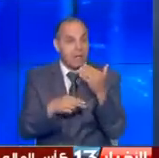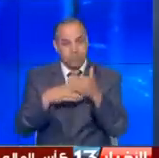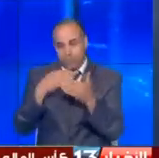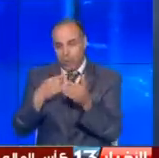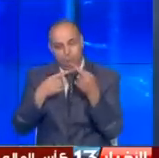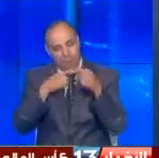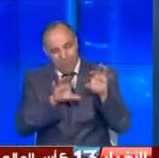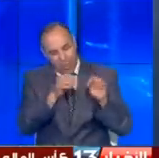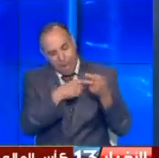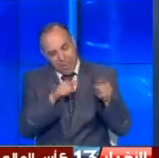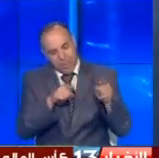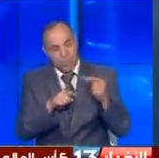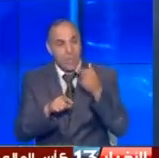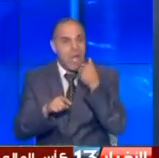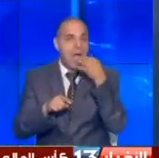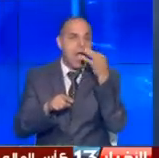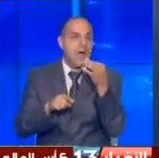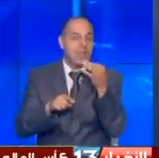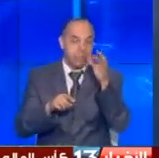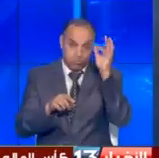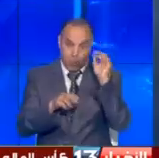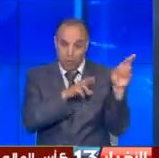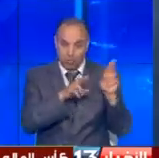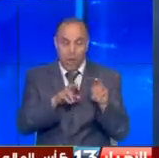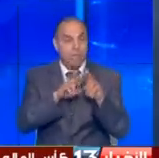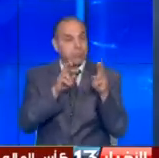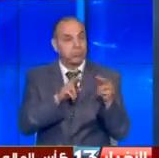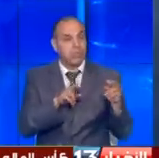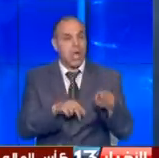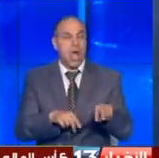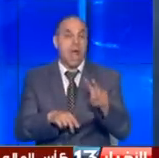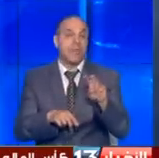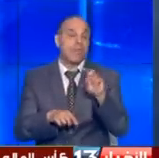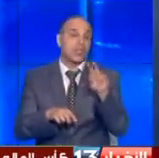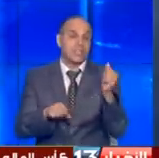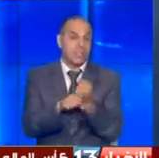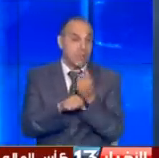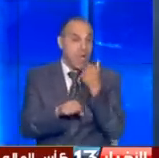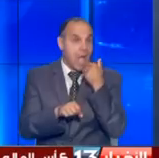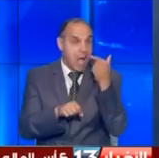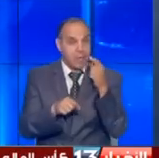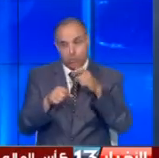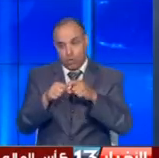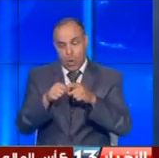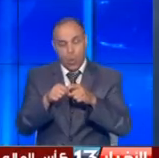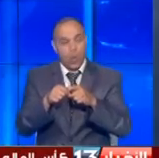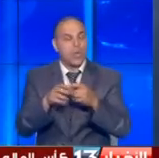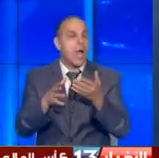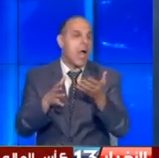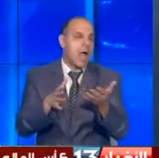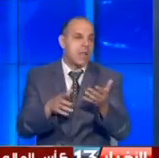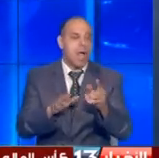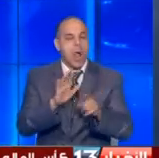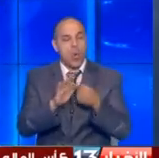تركيبتين مختلفتين. فالمنتخب التونسي العائد إلى المونديال بعد 12 عاما وبعد 4 مشاركات لما تعدى خلالها